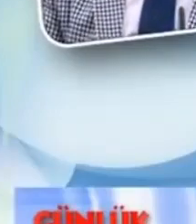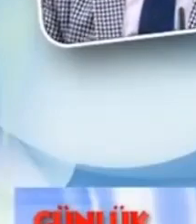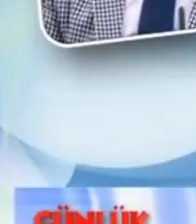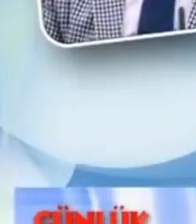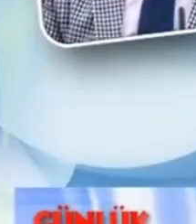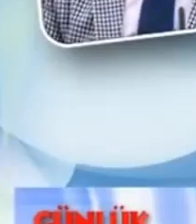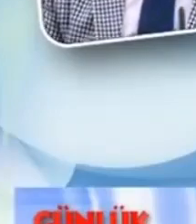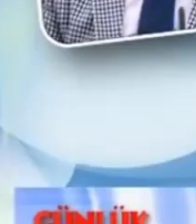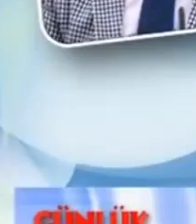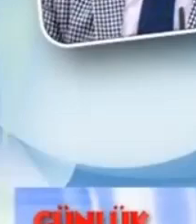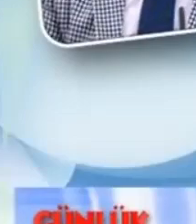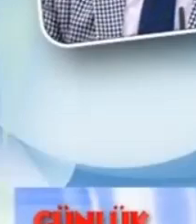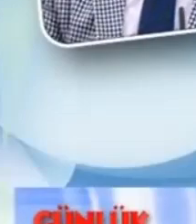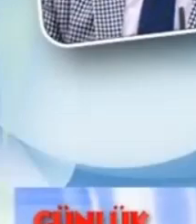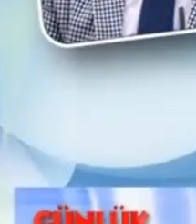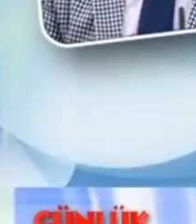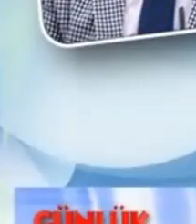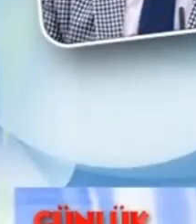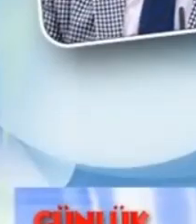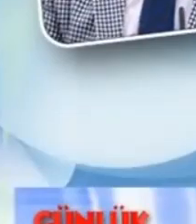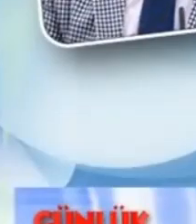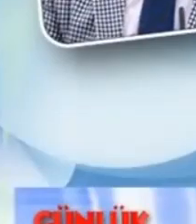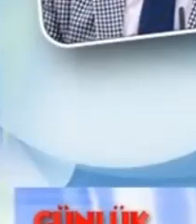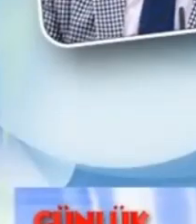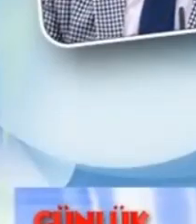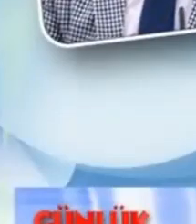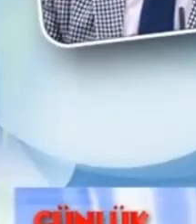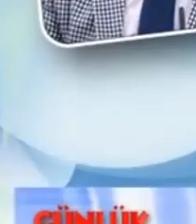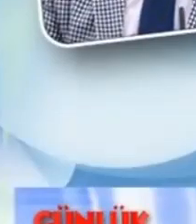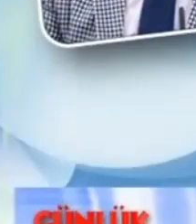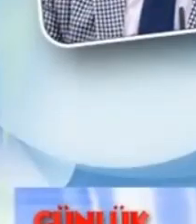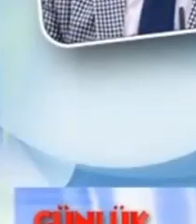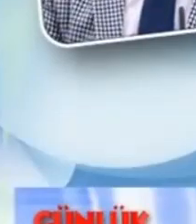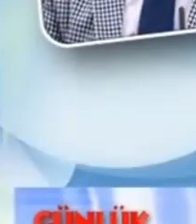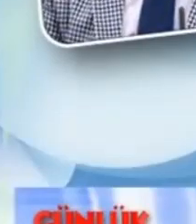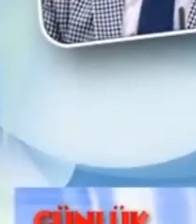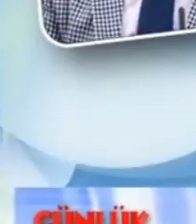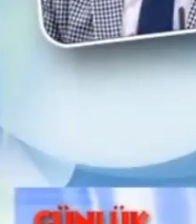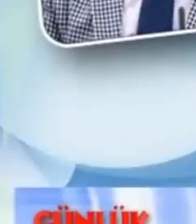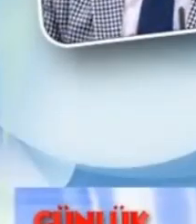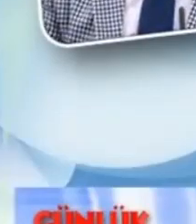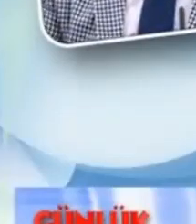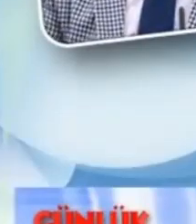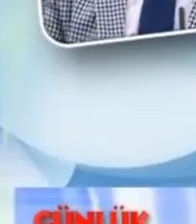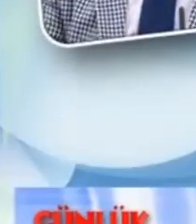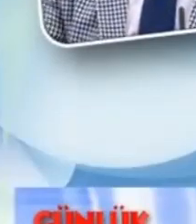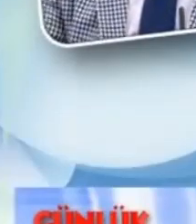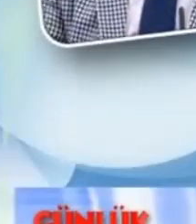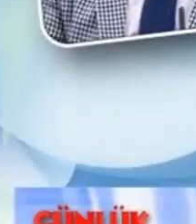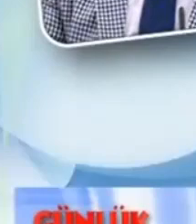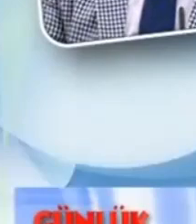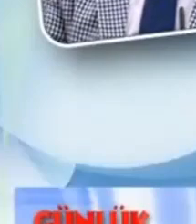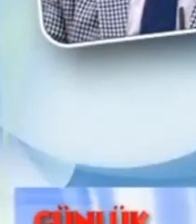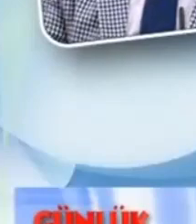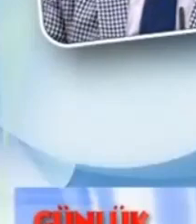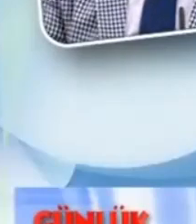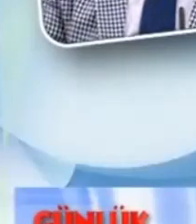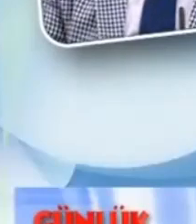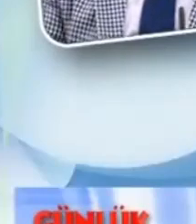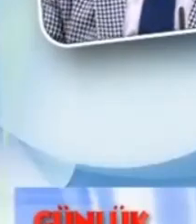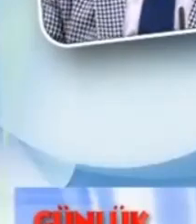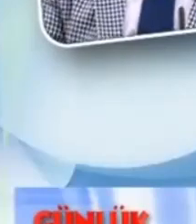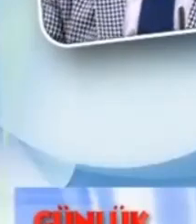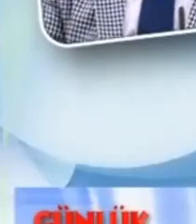güzel ikisinin dengeli şekilde kullanıldığı kumsallarımız da var. Hı-hı. Dünyaya örnek gösterebileceğimiz kumsallarımız da